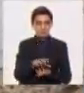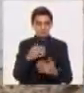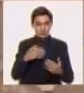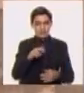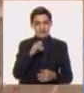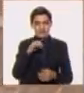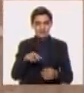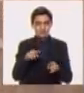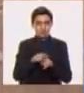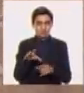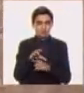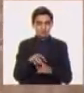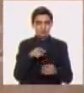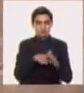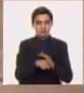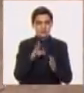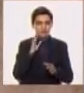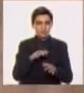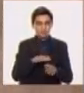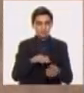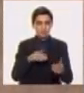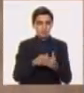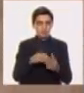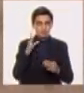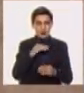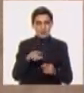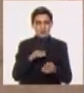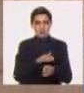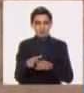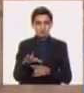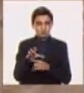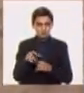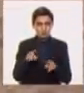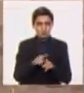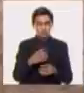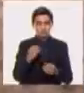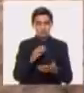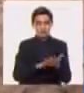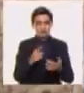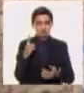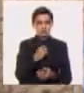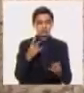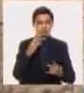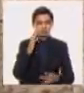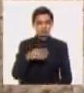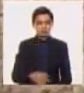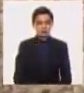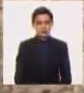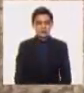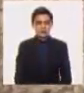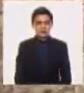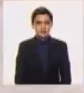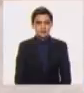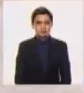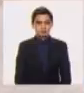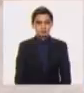сыйымдылығы шектеулі дейді мамандар. Сондықтан суды толық тартып алуға әлі апта керек деп отыр. Лимар Салех, Мақсат Жақсыбайұлы, Ақтөре